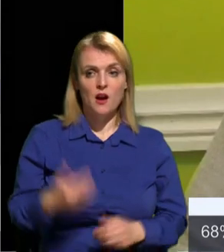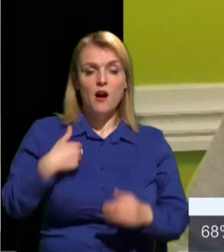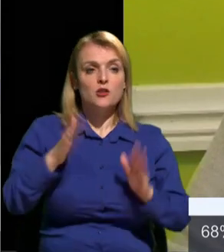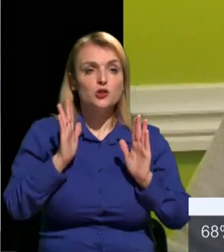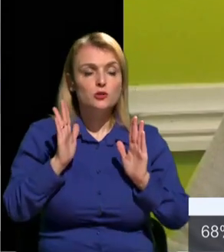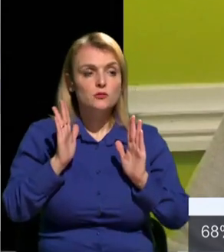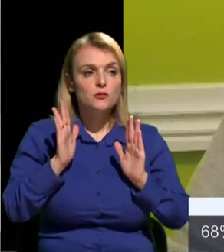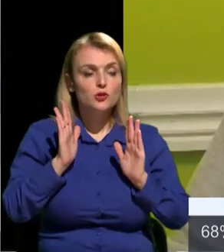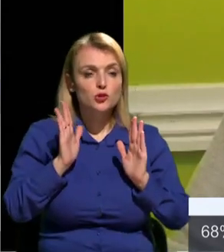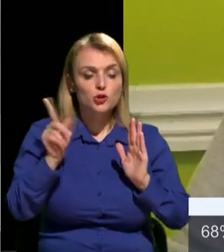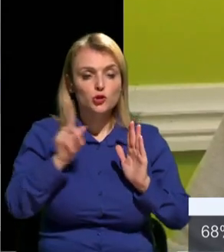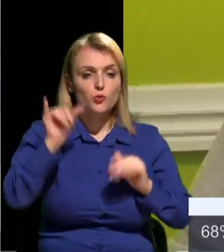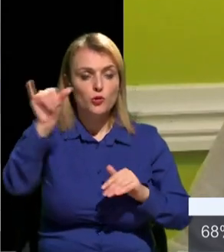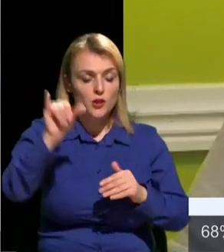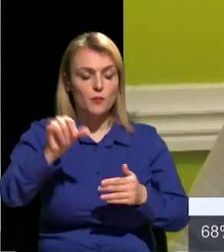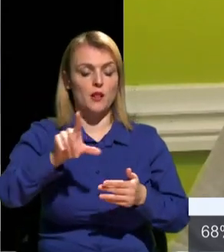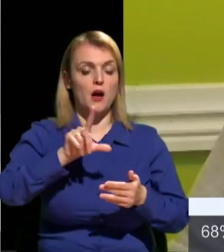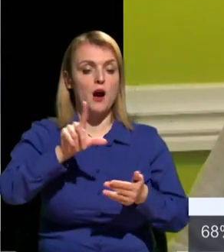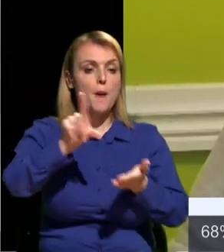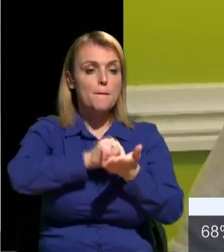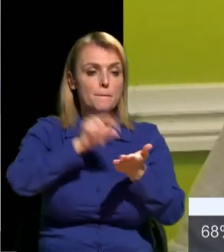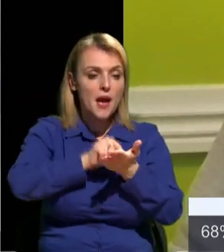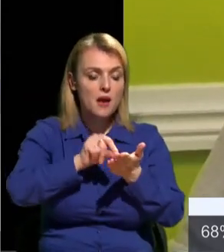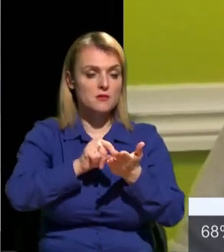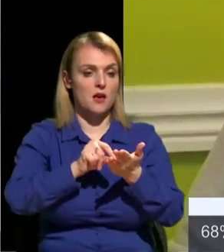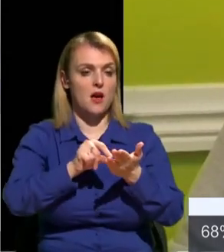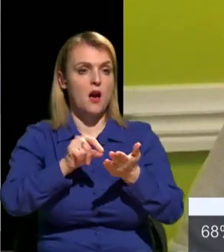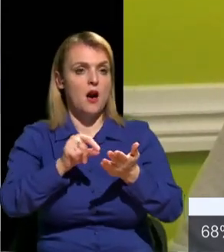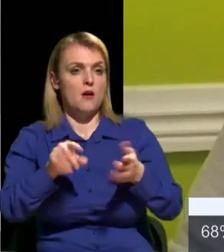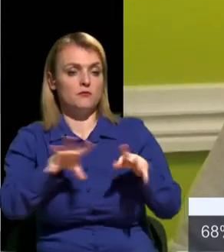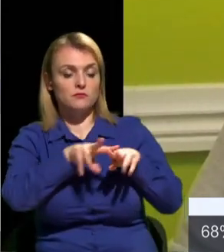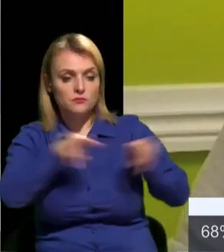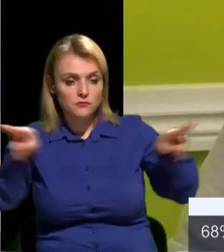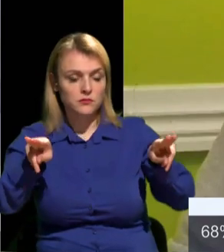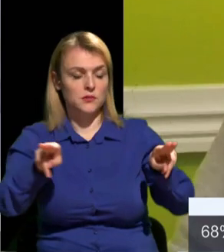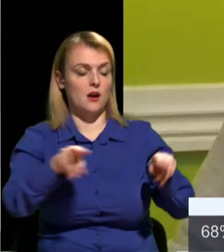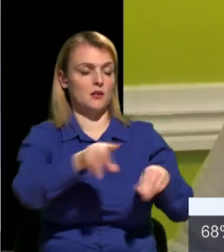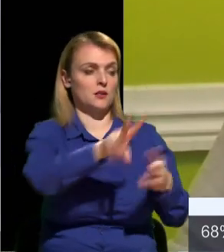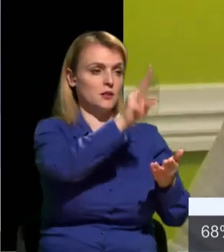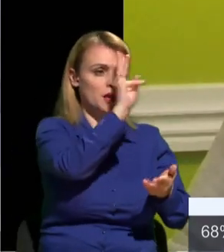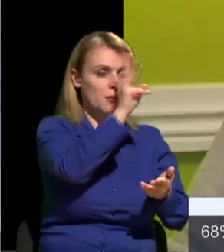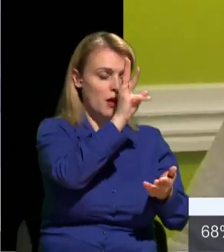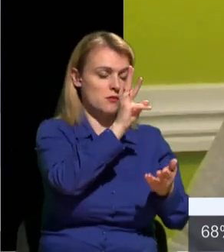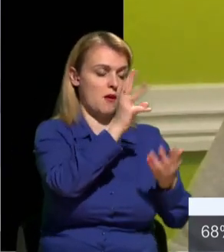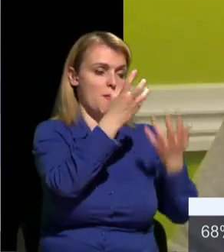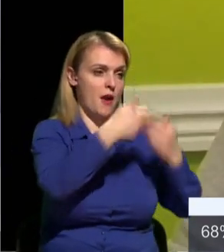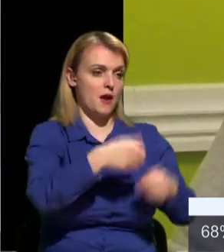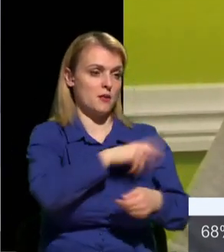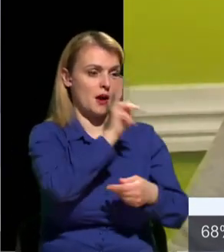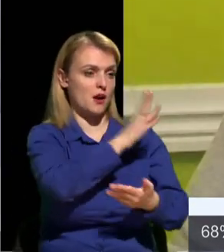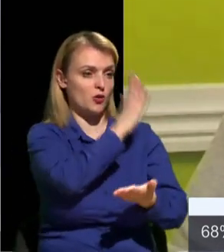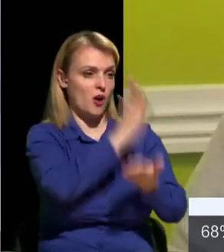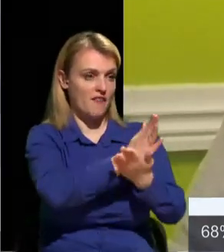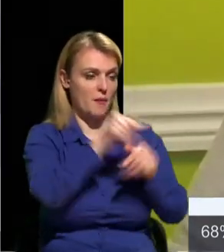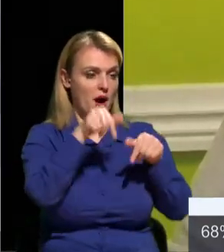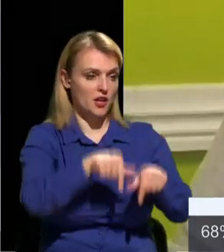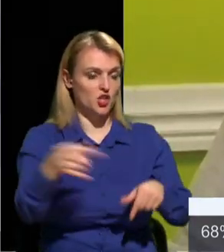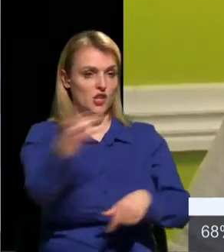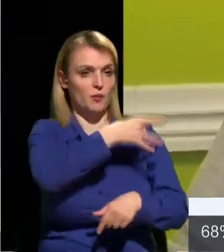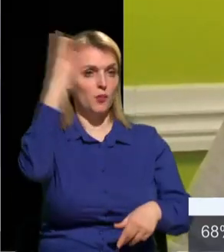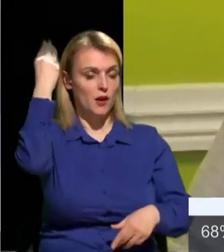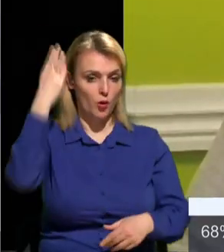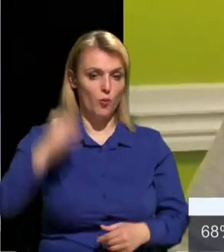medie egală cu 42% de salariu mediu, iar în prezent Republica Moldova, din păcate, de ani de zile, acest indicator este de